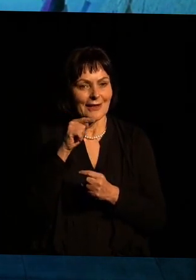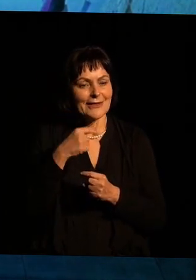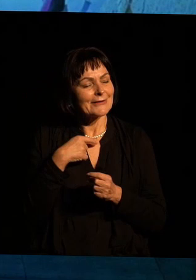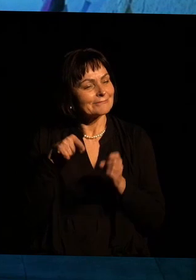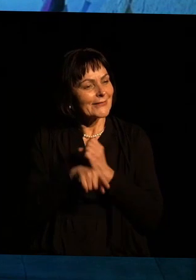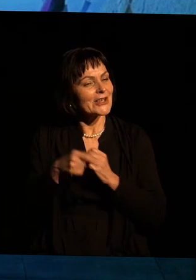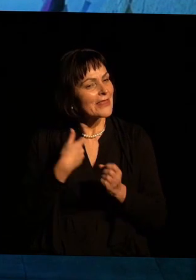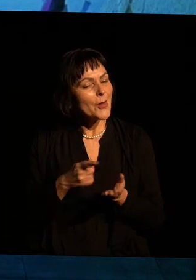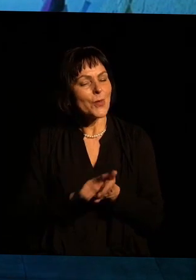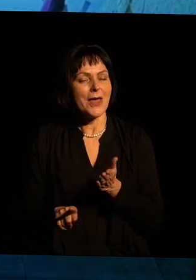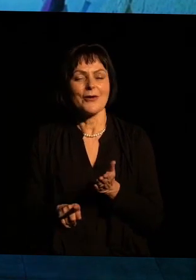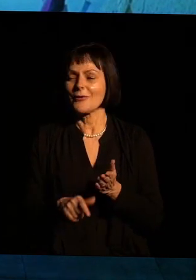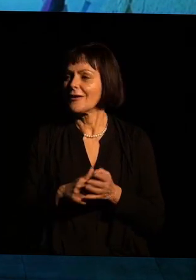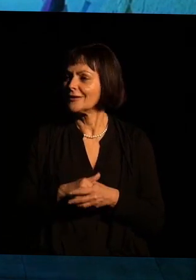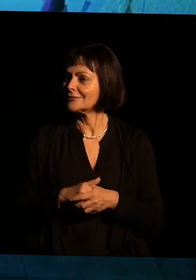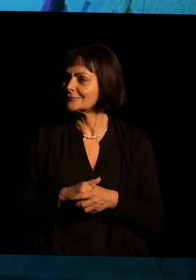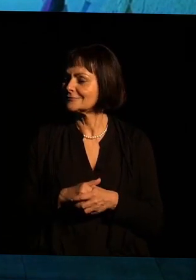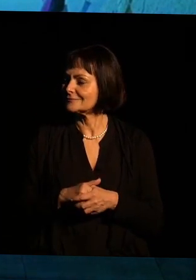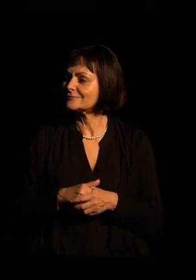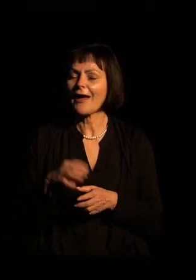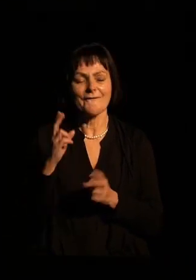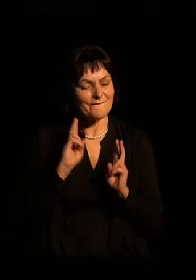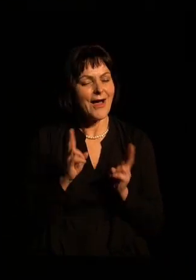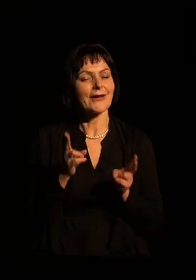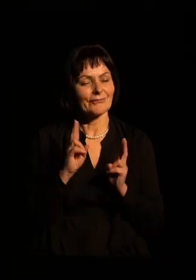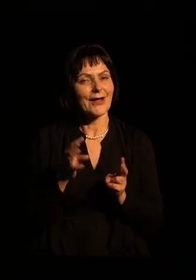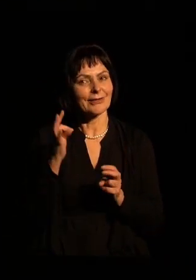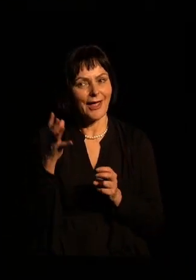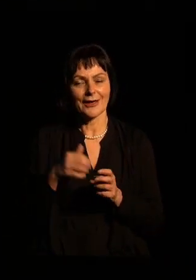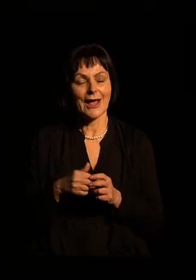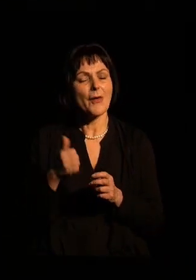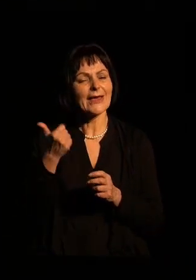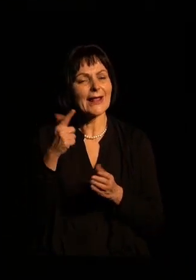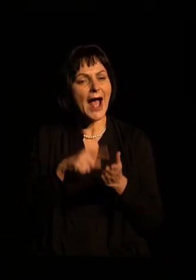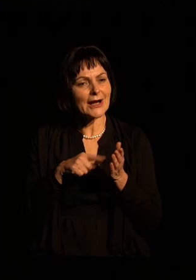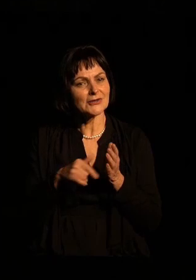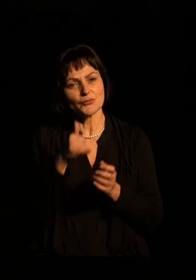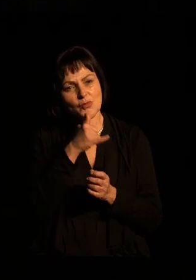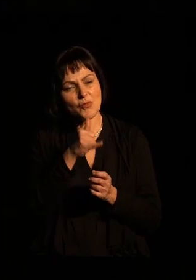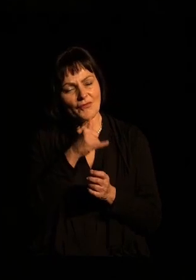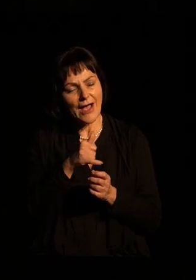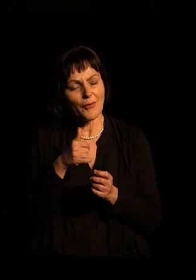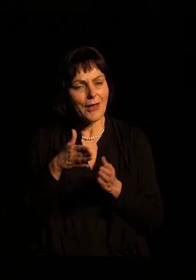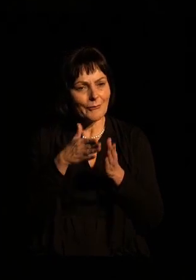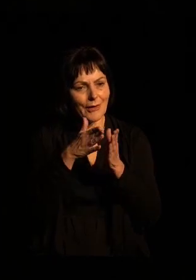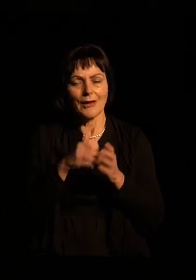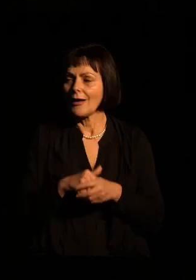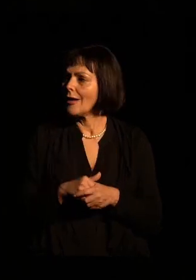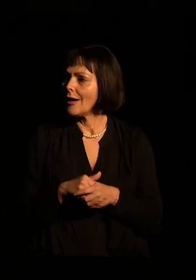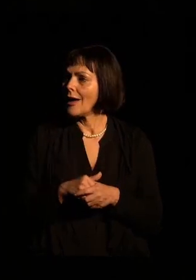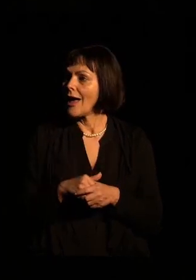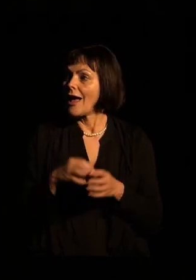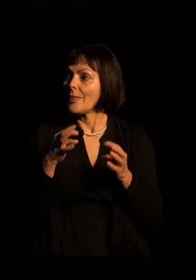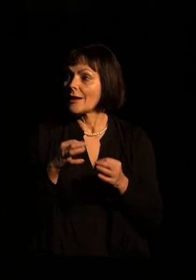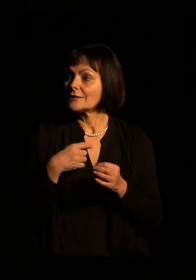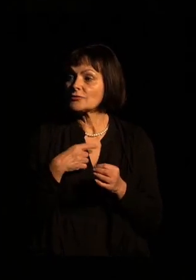drzazga w postaci Cerro Torre. No fakt, to jest tak, że kilkakrotnie się przymierzałem na tej drodze Maestriego i teraz,